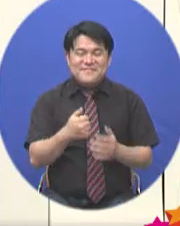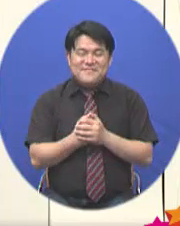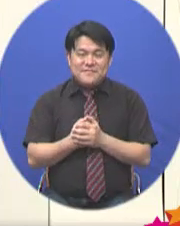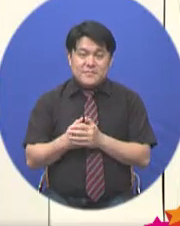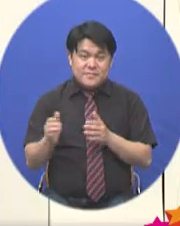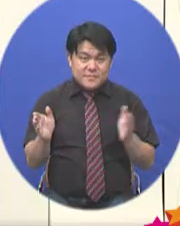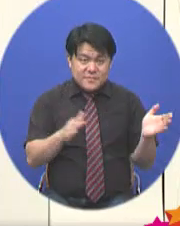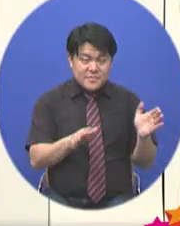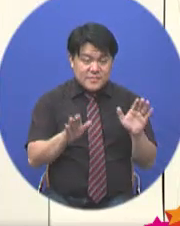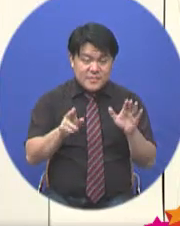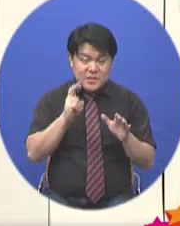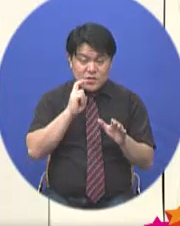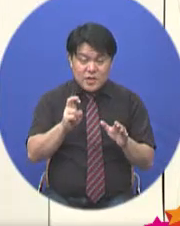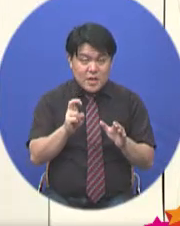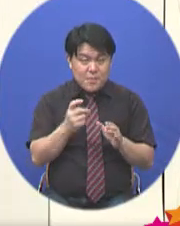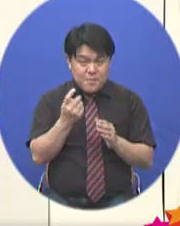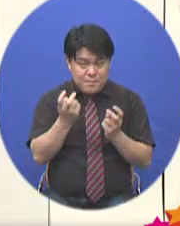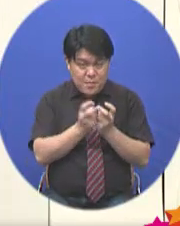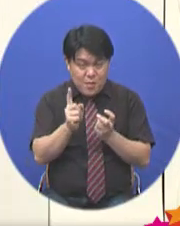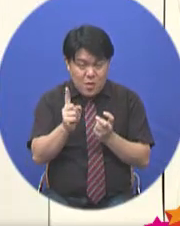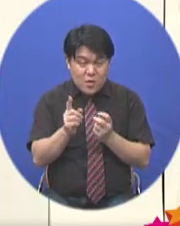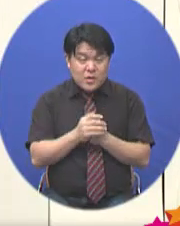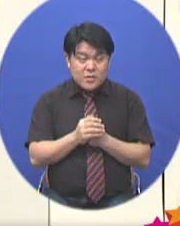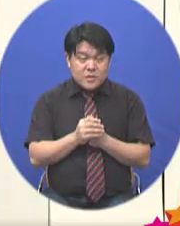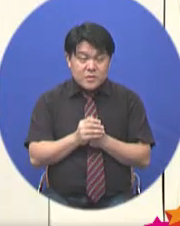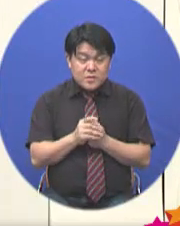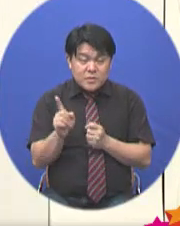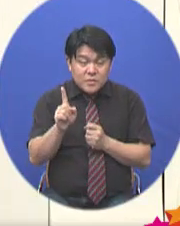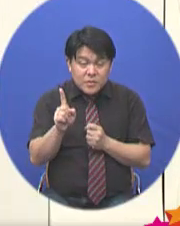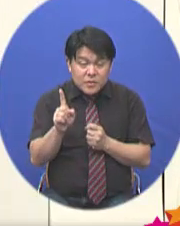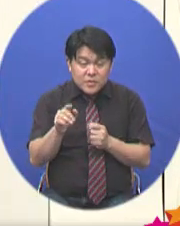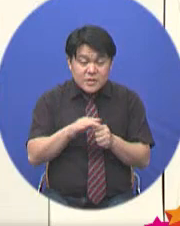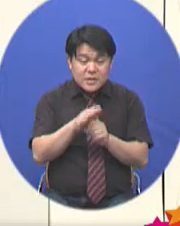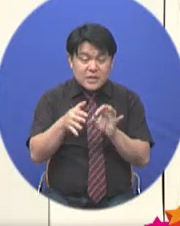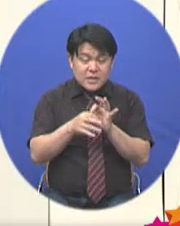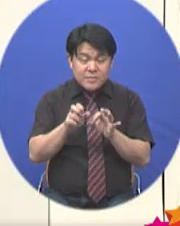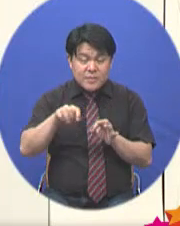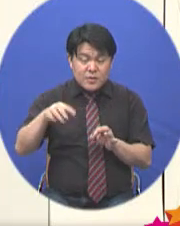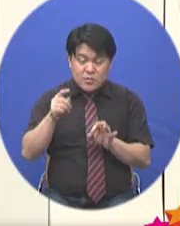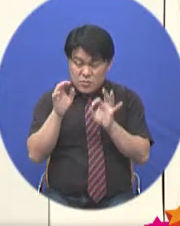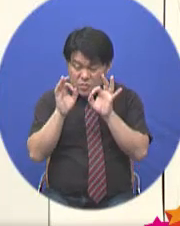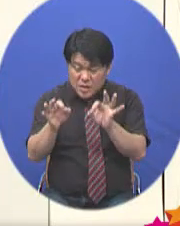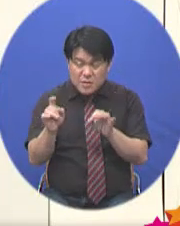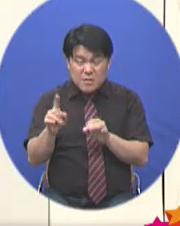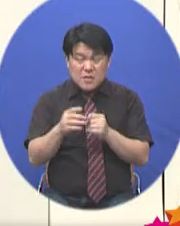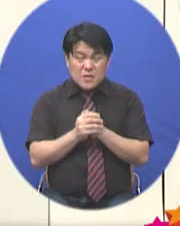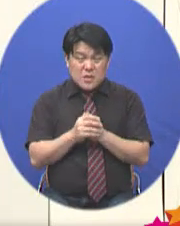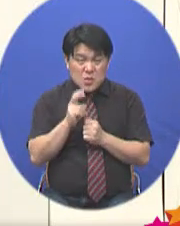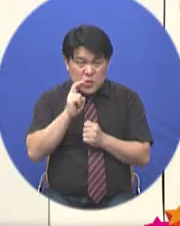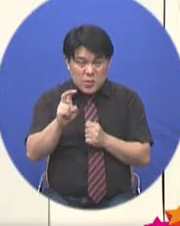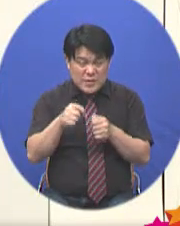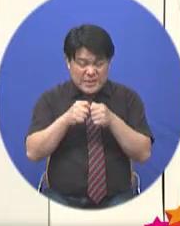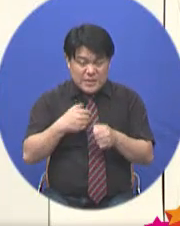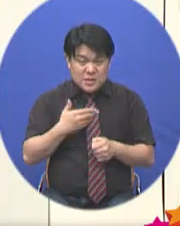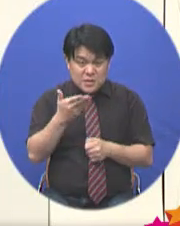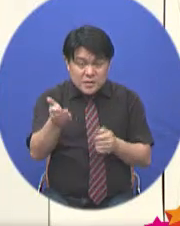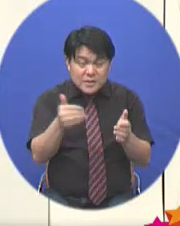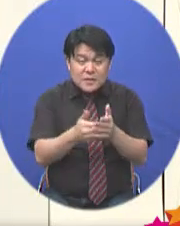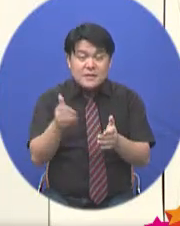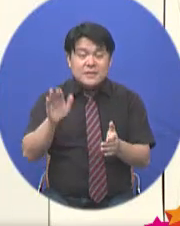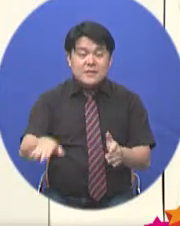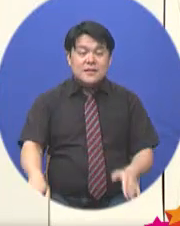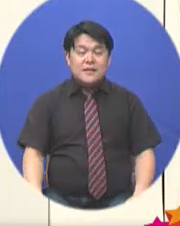네. 노래 부르는 방법은 아까 그 사랑의 미로 부르신 분도 제가 자세하게 일러줬는데